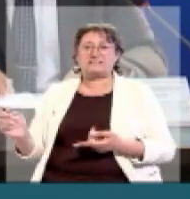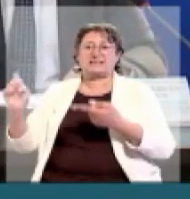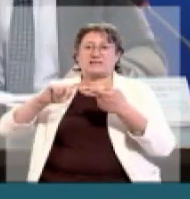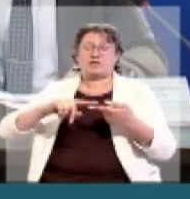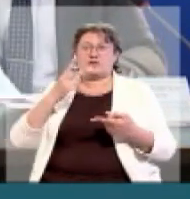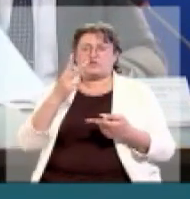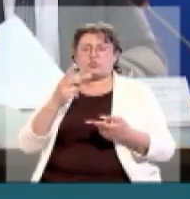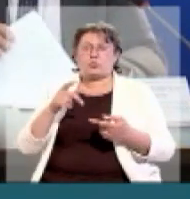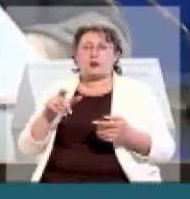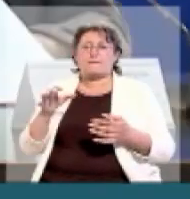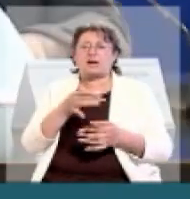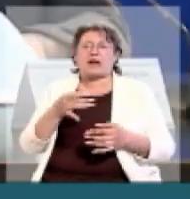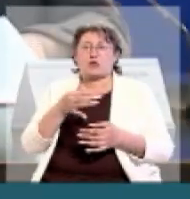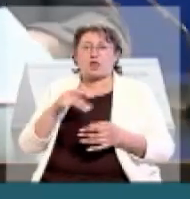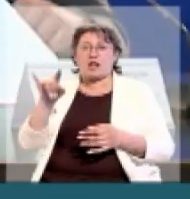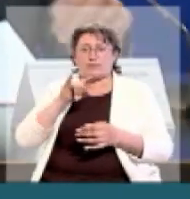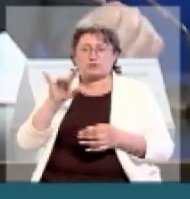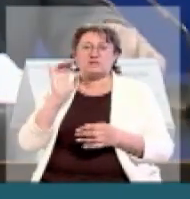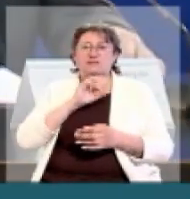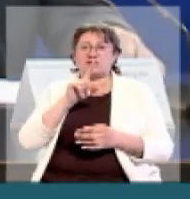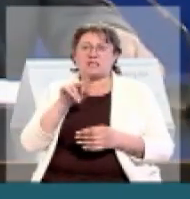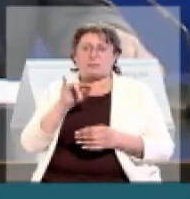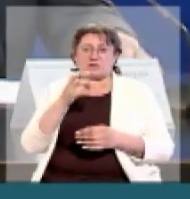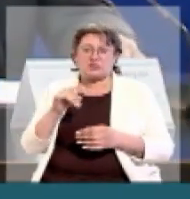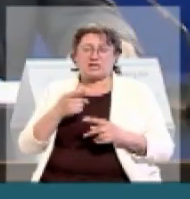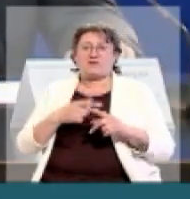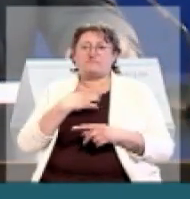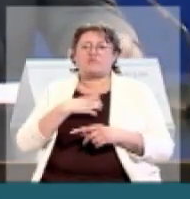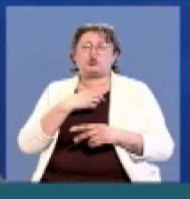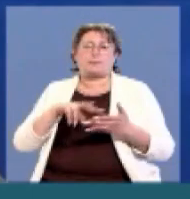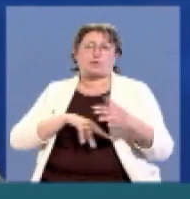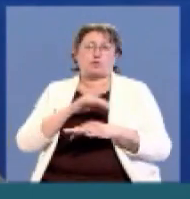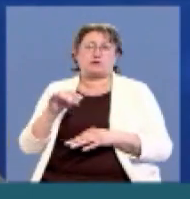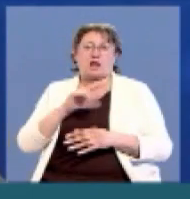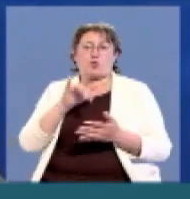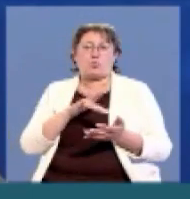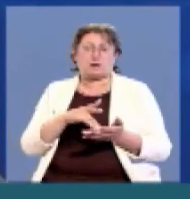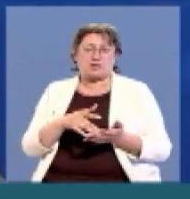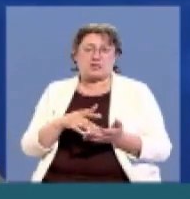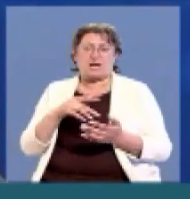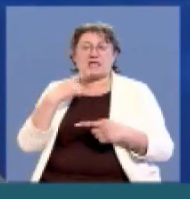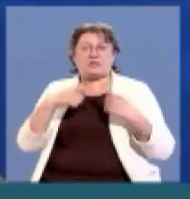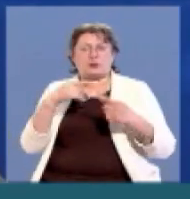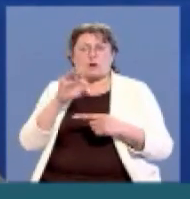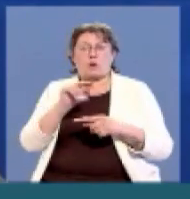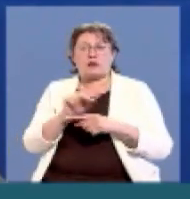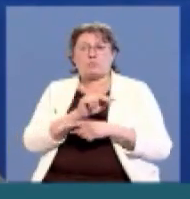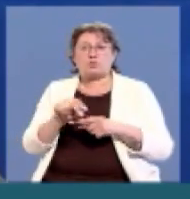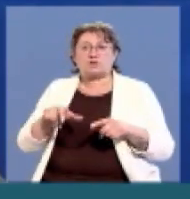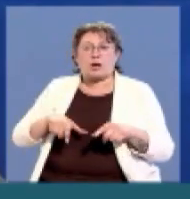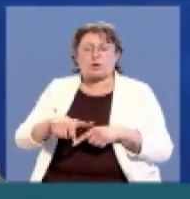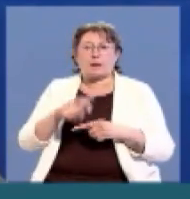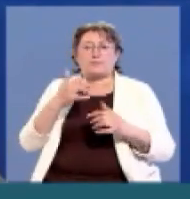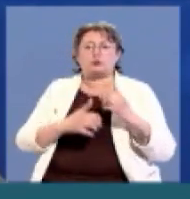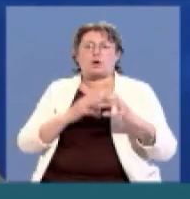Соединение двух перспективных микрорайонов, аэропорт и северо-западный – один из важных проектов для областного центра. Речь идет о реконструкции подъездной